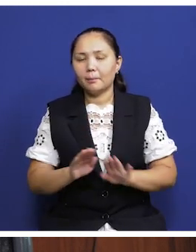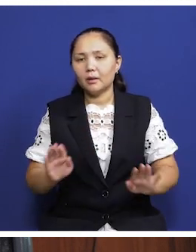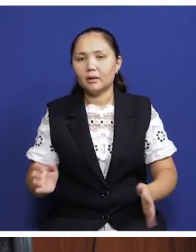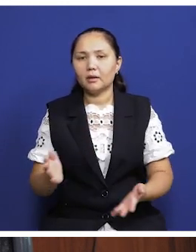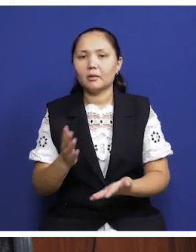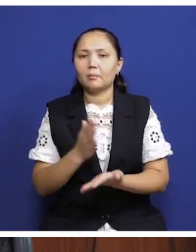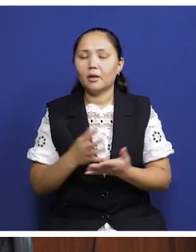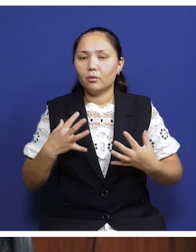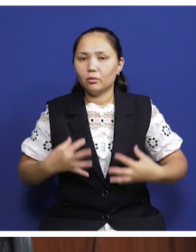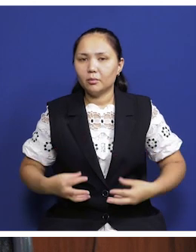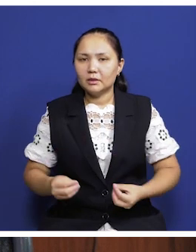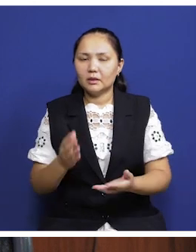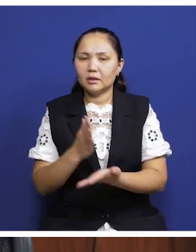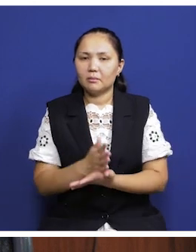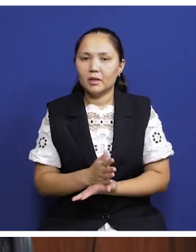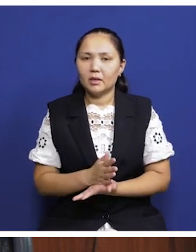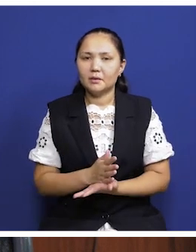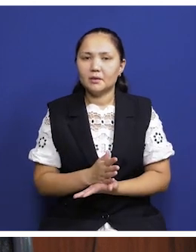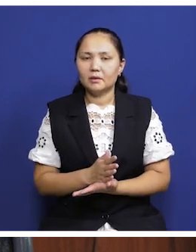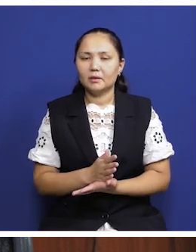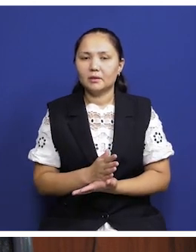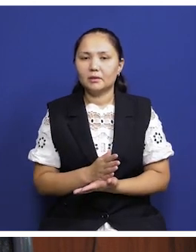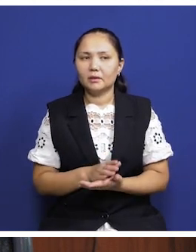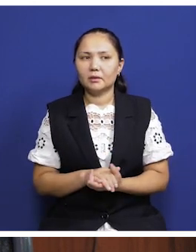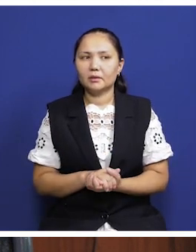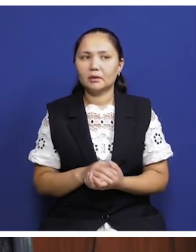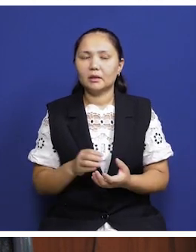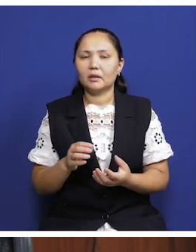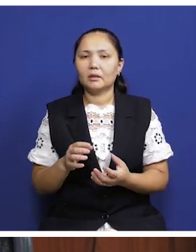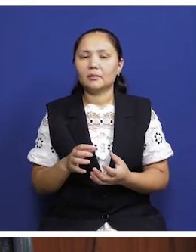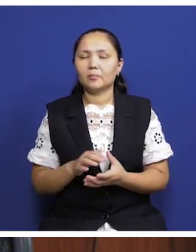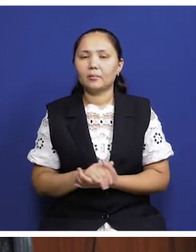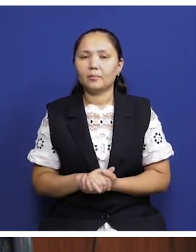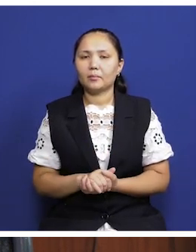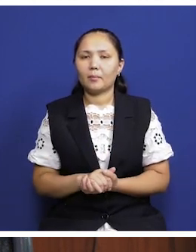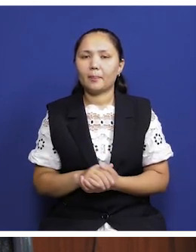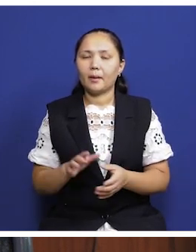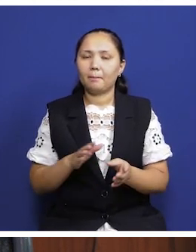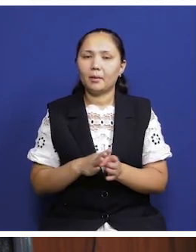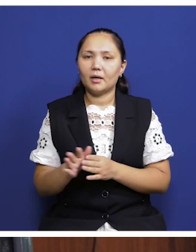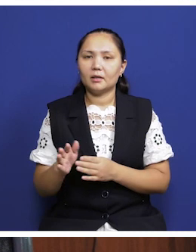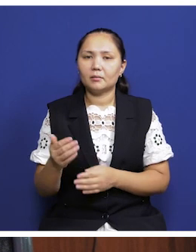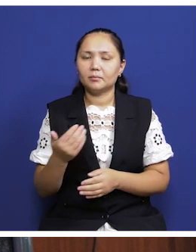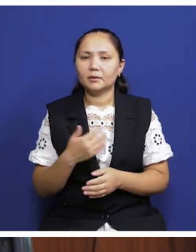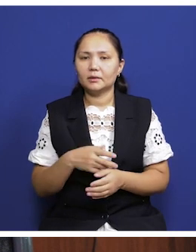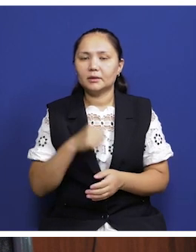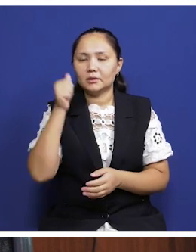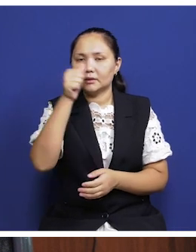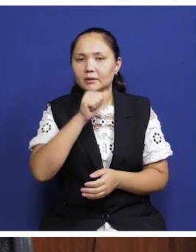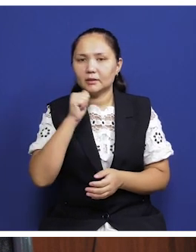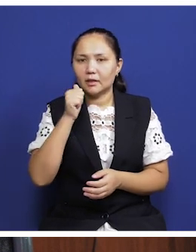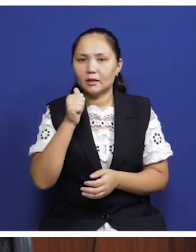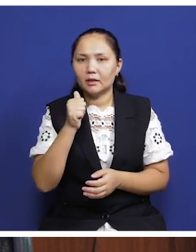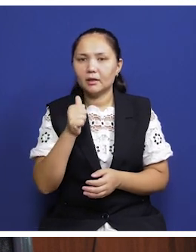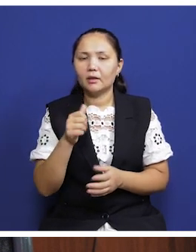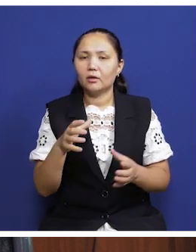үйінде жаңағы не үлкен немесе жа жас балалары бар, сондай бір отбасылар болады. Оның бәрі бізде кәдімгі жылма жыл